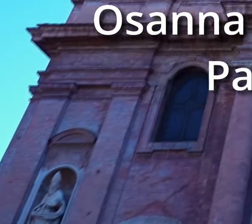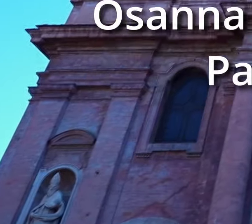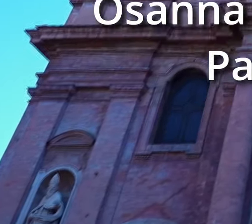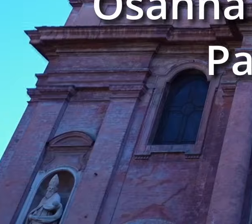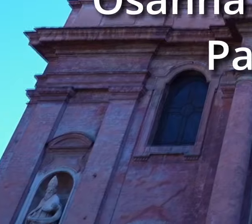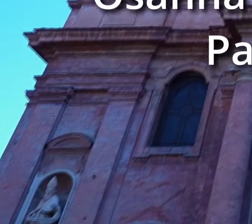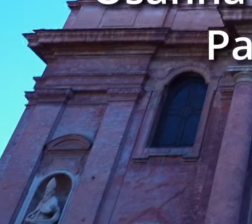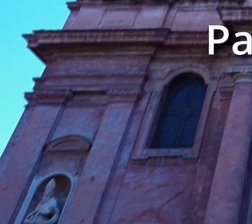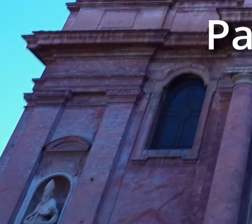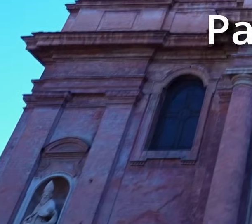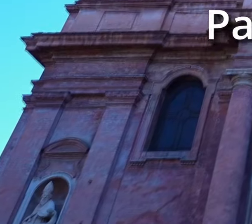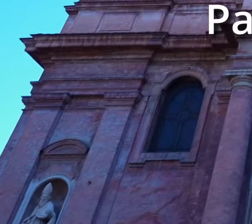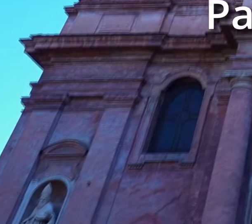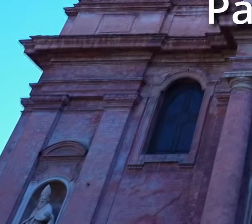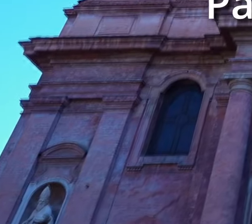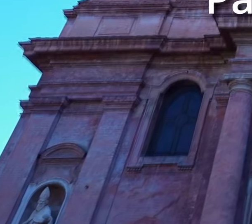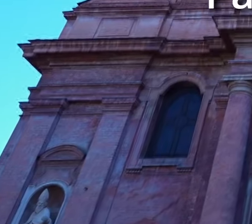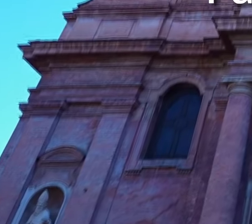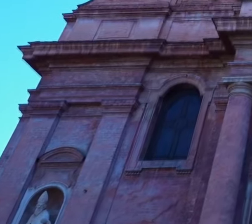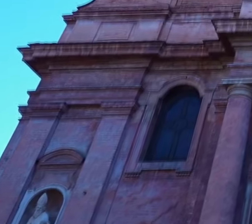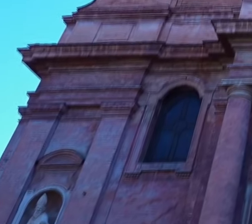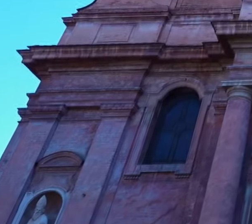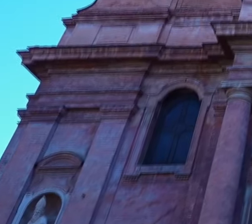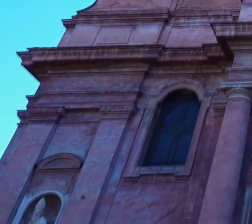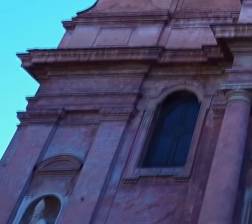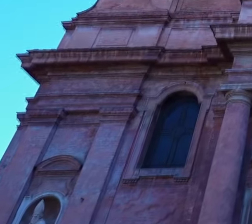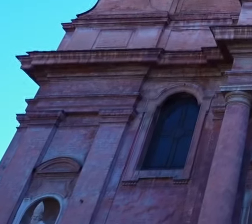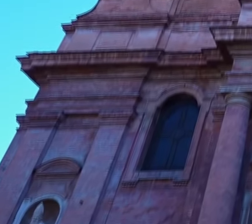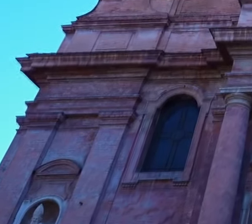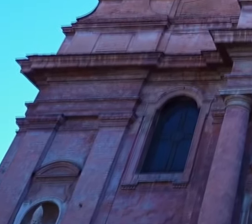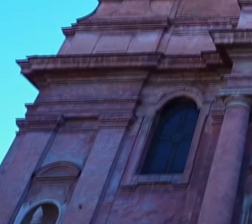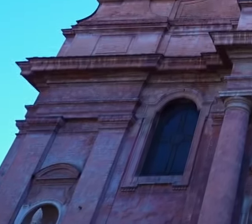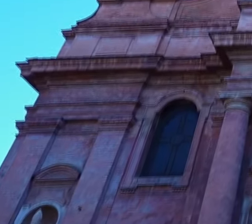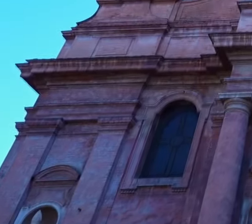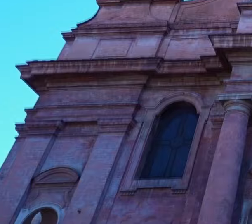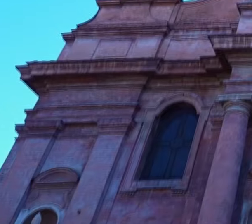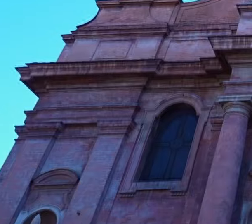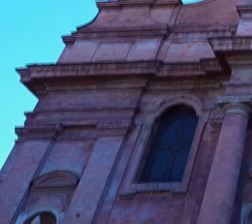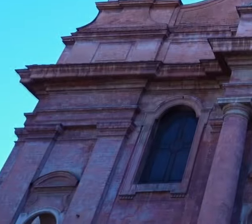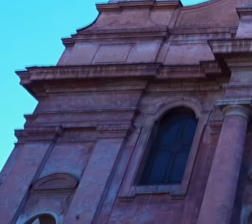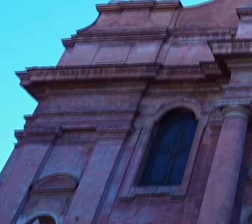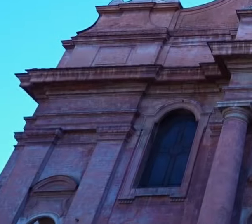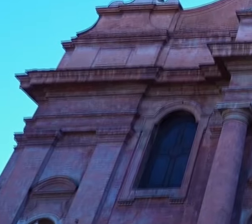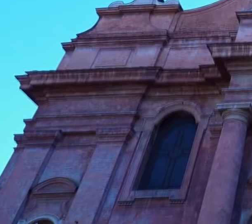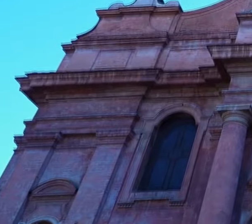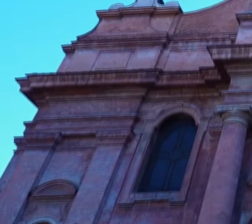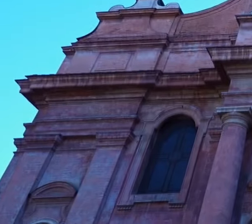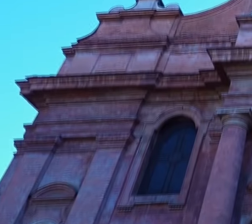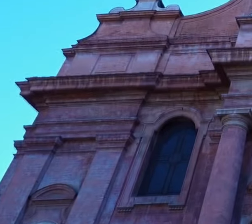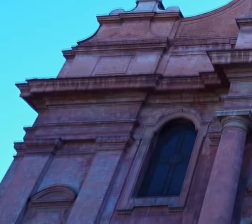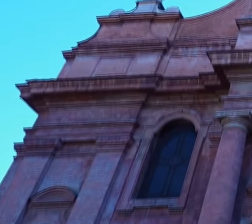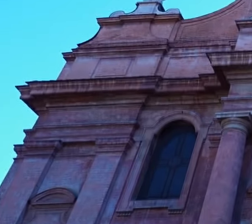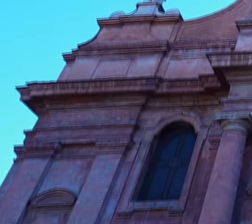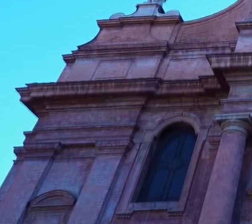che viene del nostro Padre Davide Osanna nel più alto dei cieli